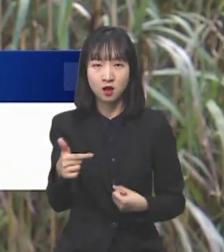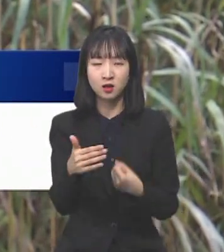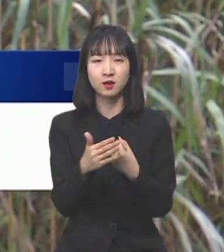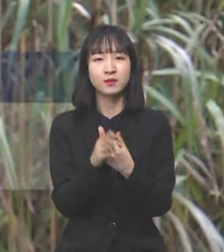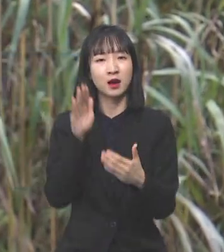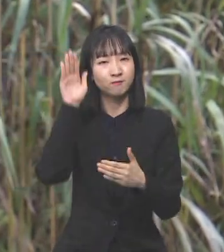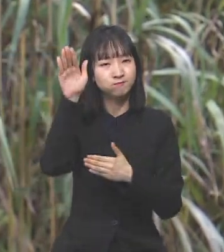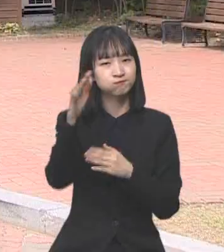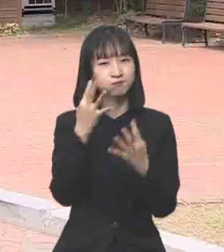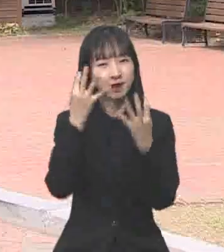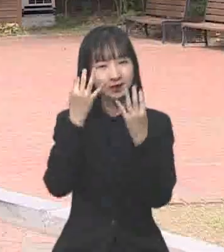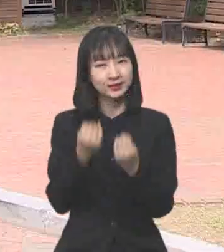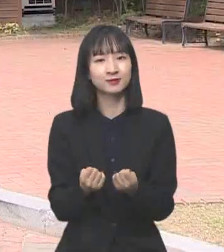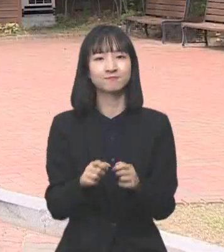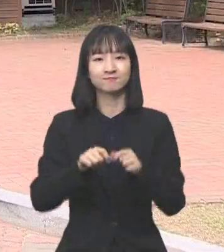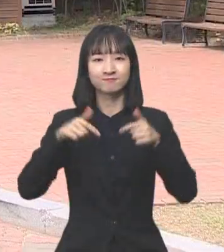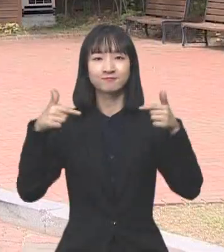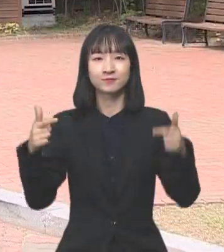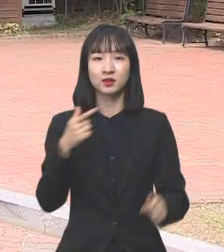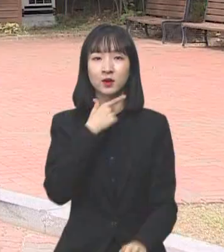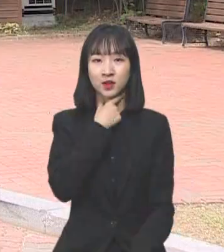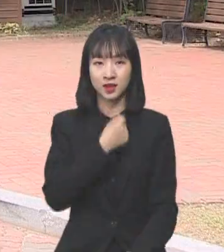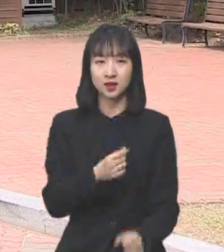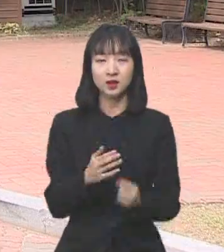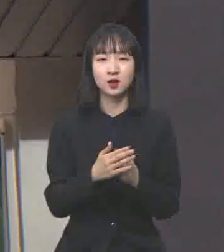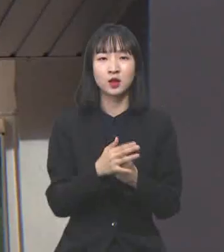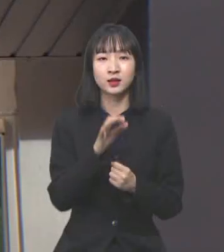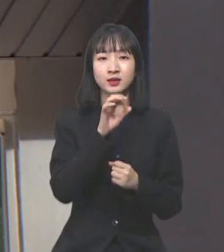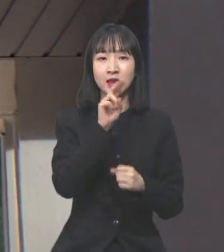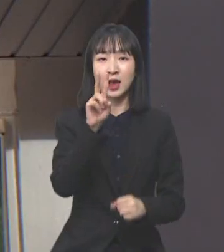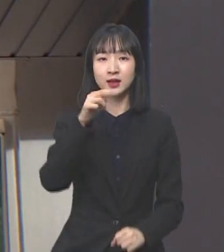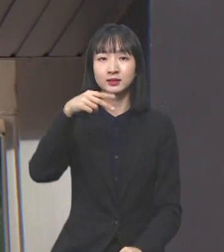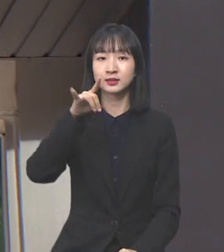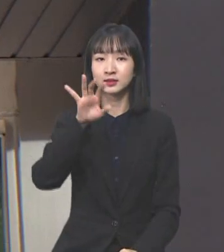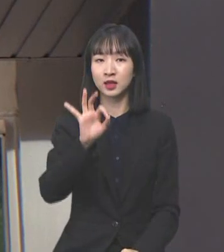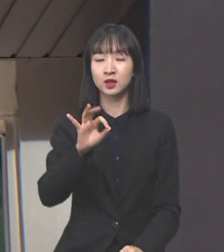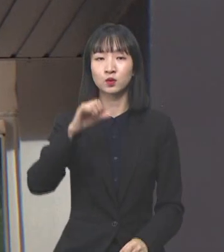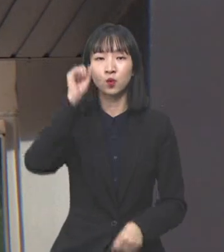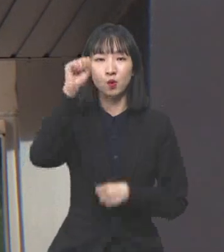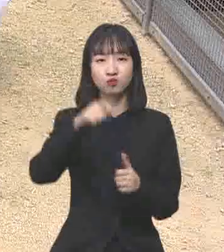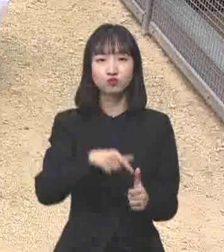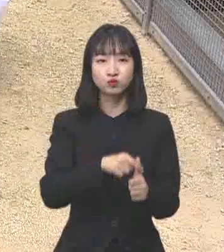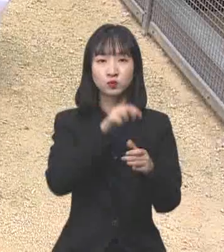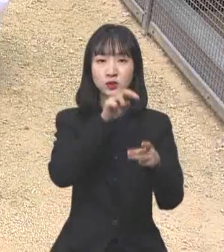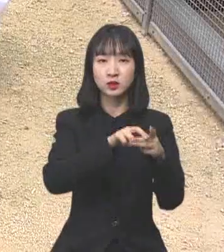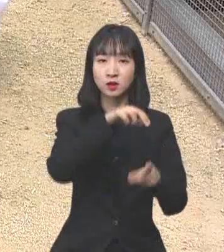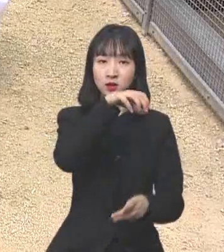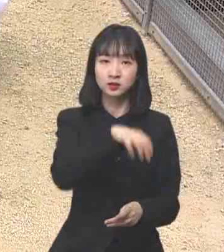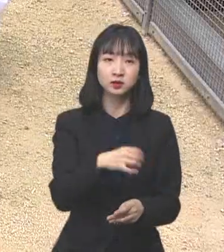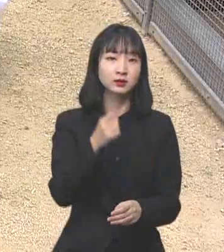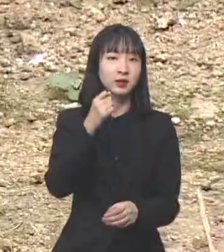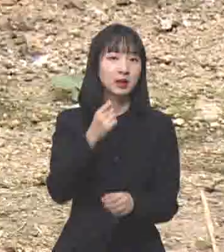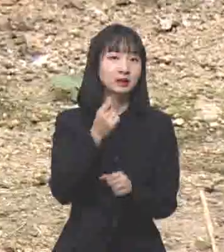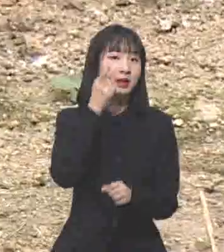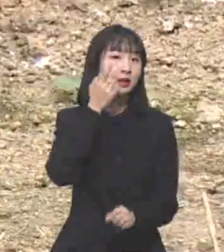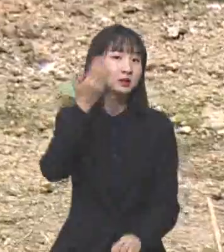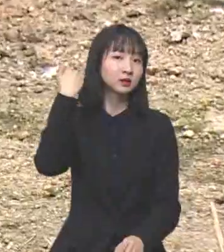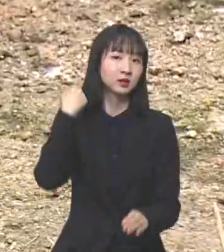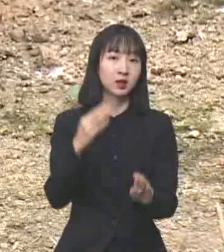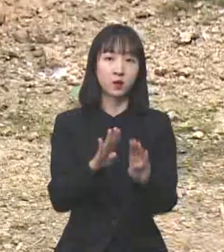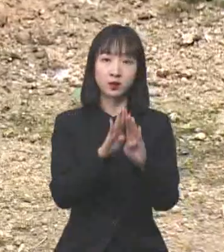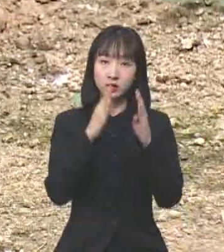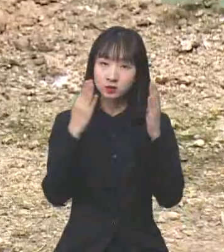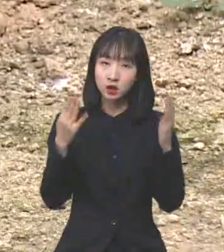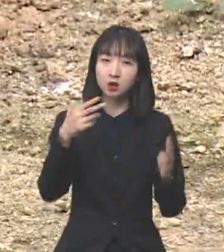있으면 좋겠고 인천시 야생동물 구조 관리 센터 는 지난해 개관 이후 천연기념물인 저어새 와수리